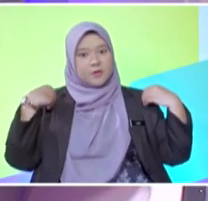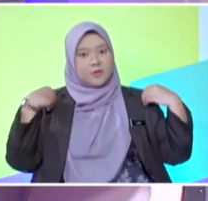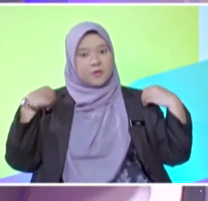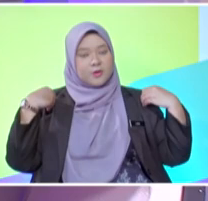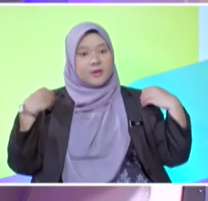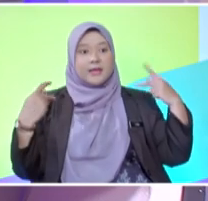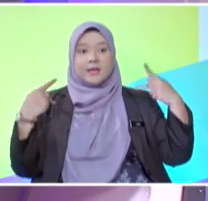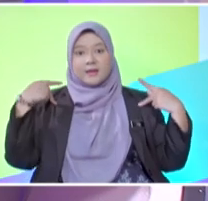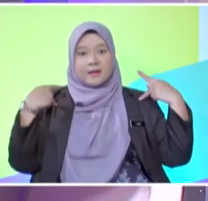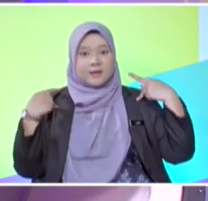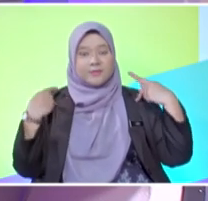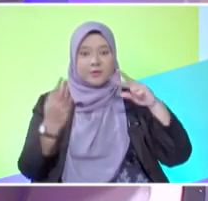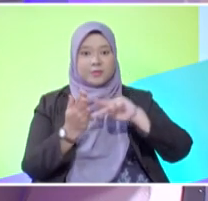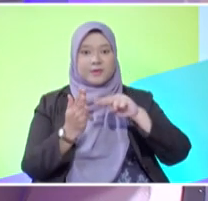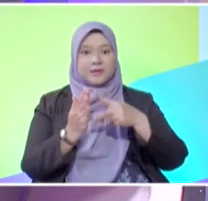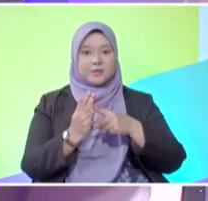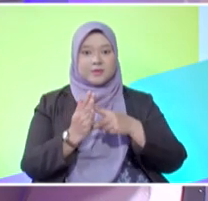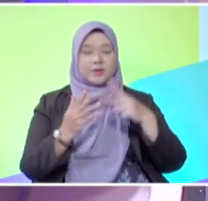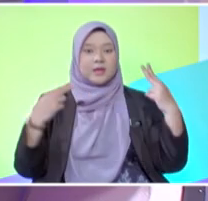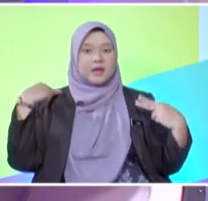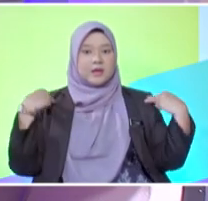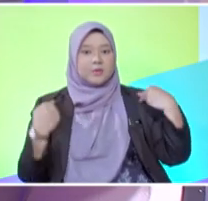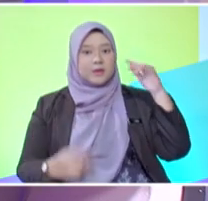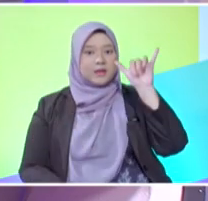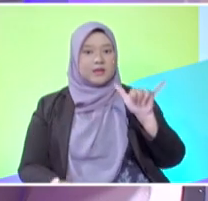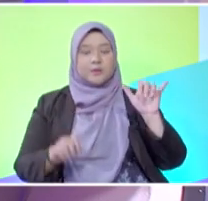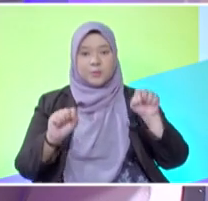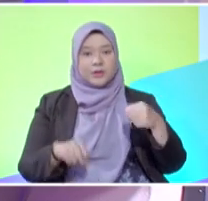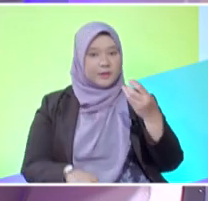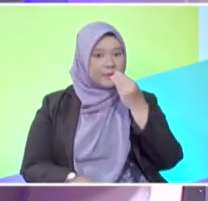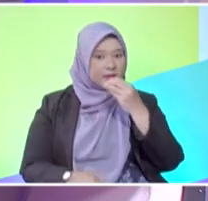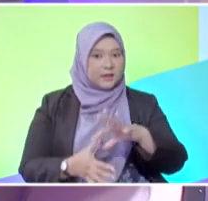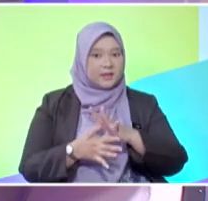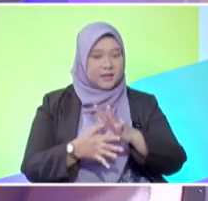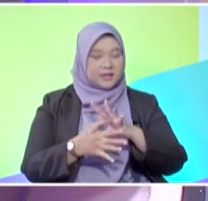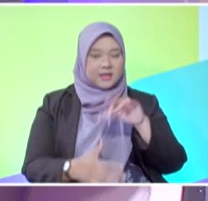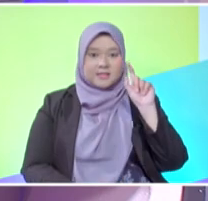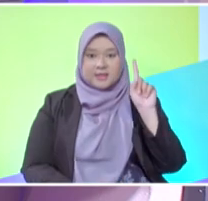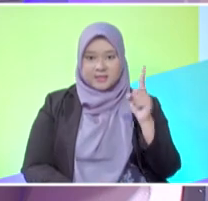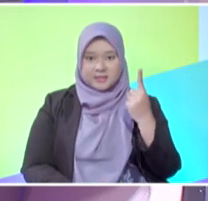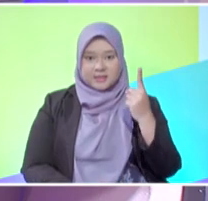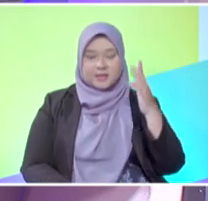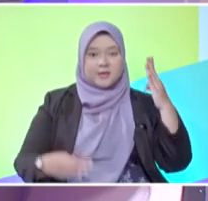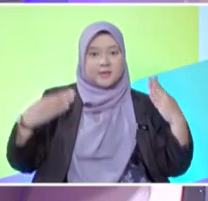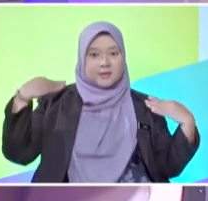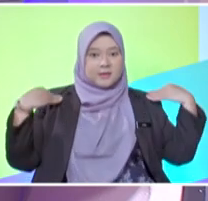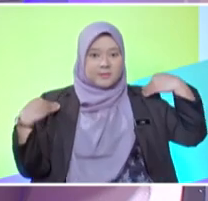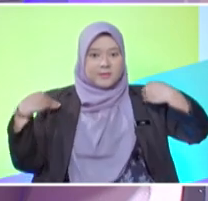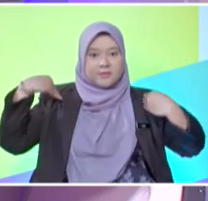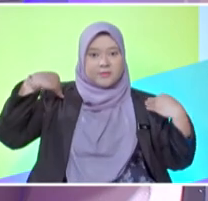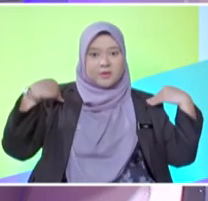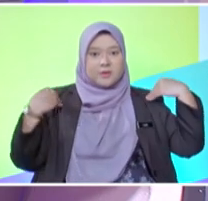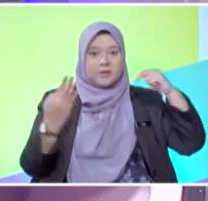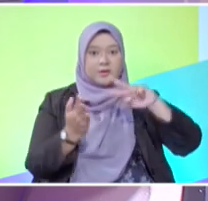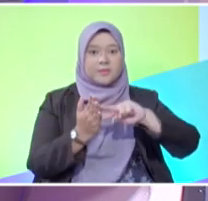hari ini kita telah belajar membanding dan membisukan hewan mengikut makanan utamanya yang pertama hewan yang makan daging